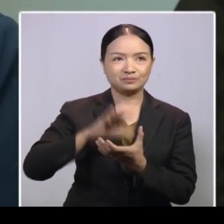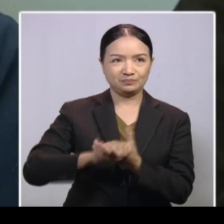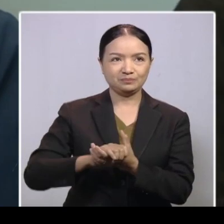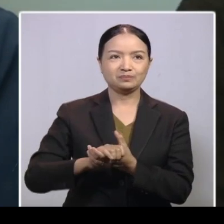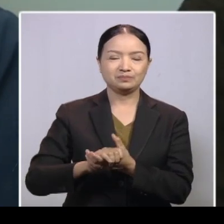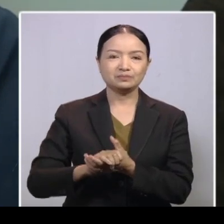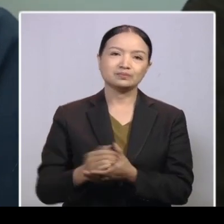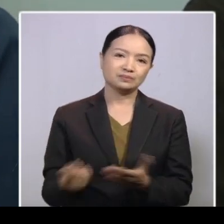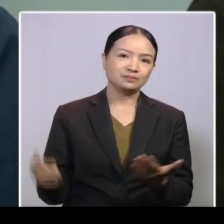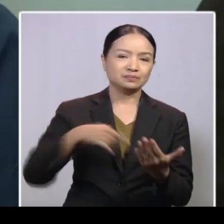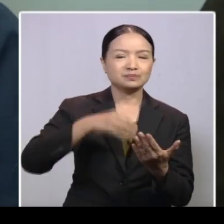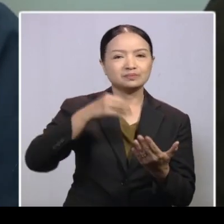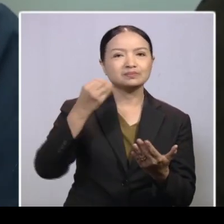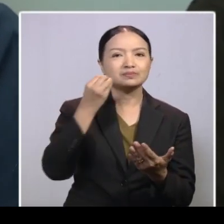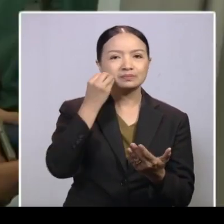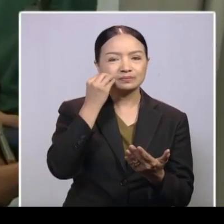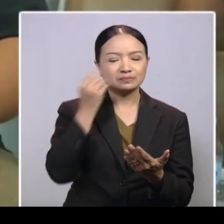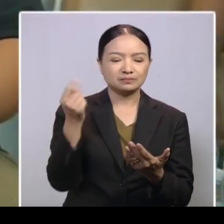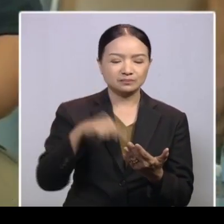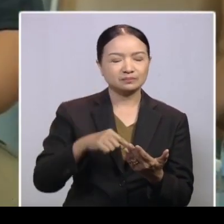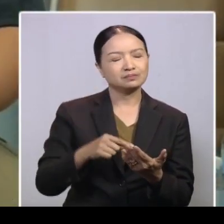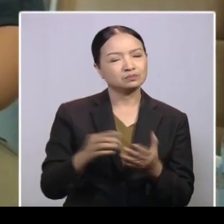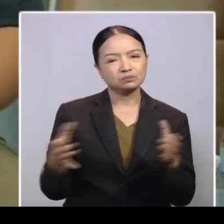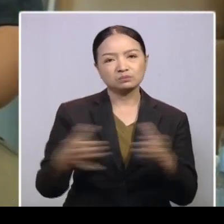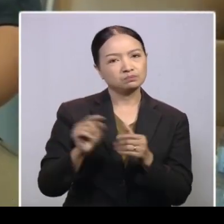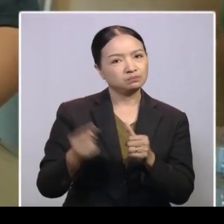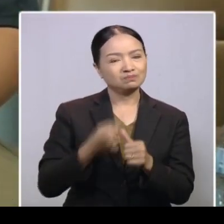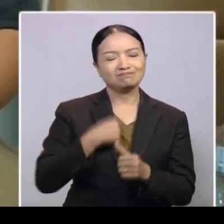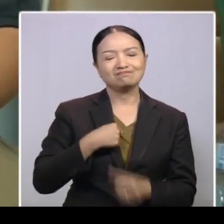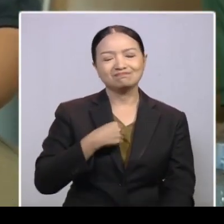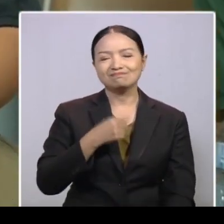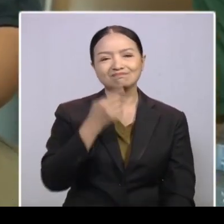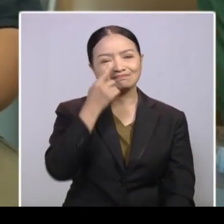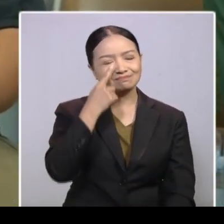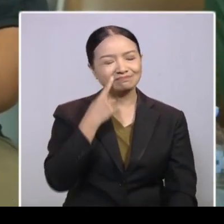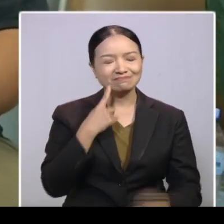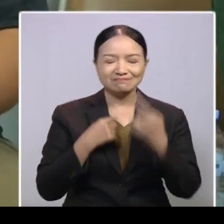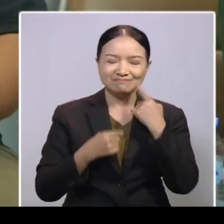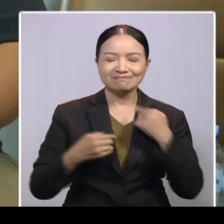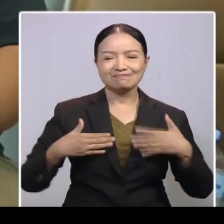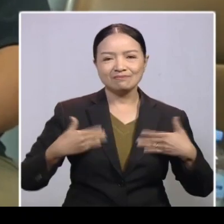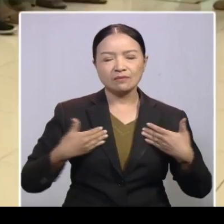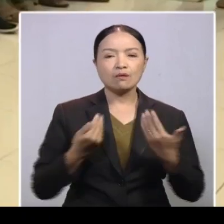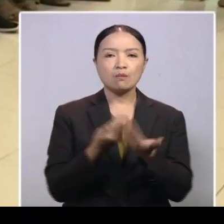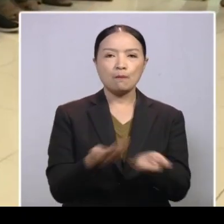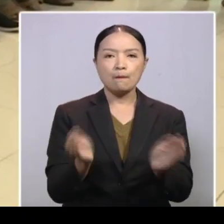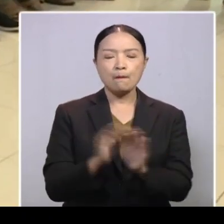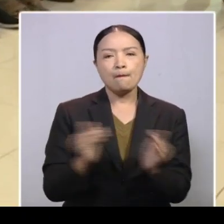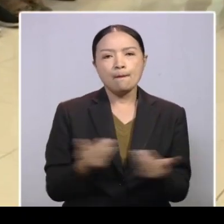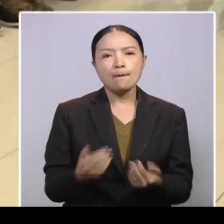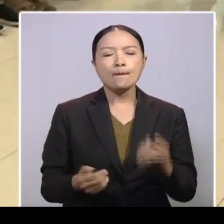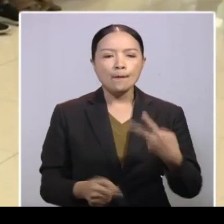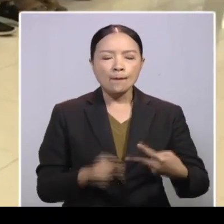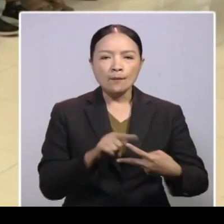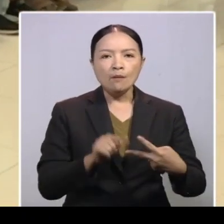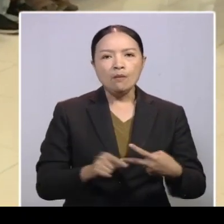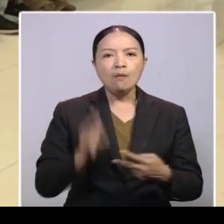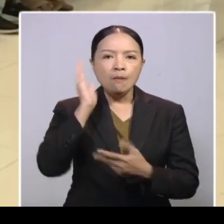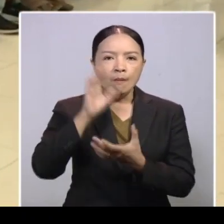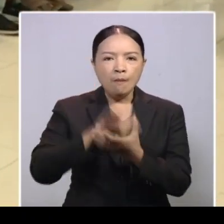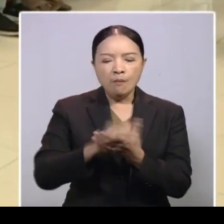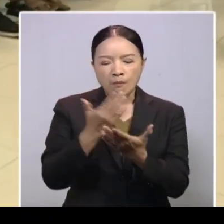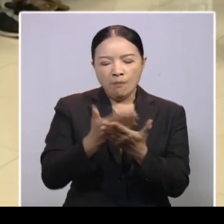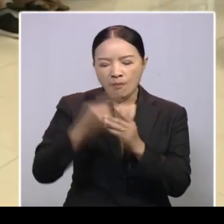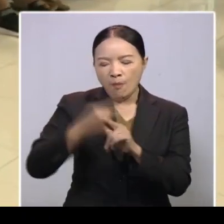อตแรกน้ำตาก็ไหลออกมาด้วยความดีใจนะครับเพราะว่าสามีเนี่ยเป็นเสาหลักครอบครัวมีลูก2คนนะครับสามีก็จะเป็นคนส่งเงินมา